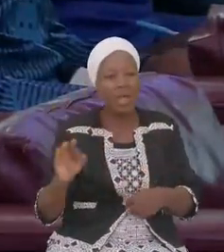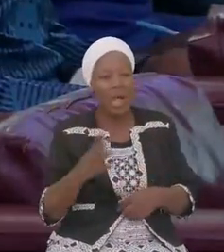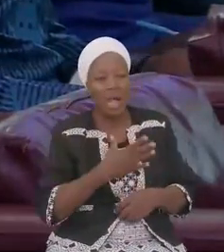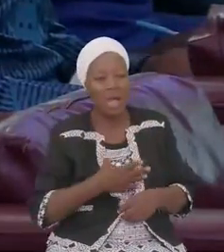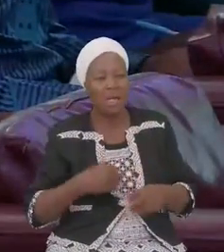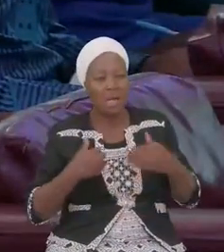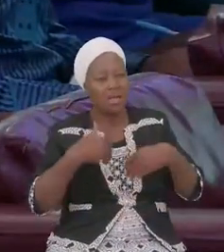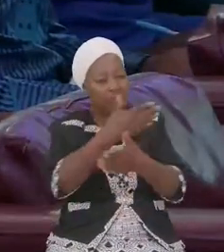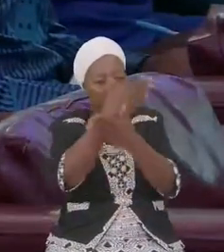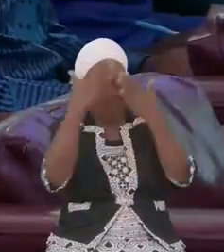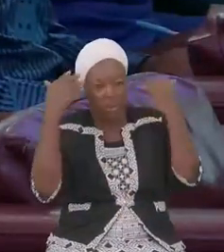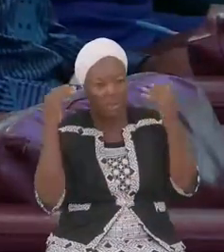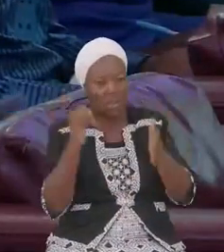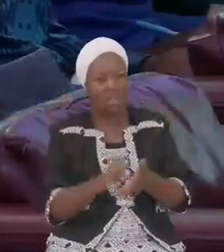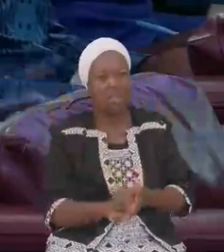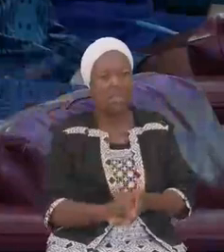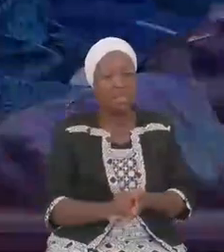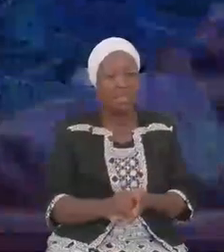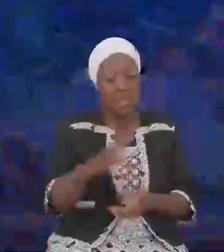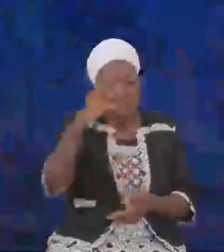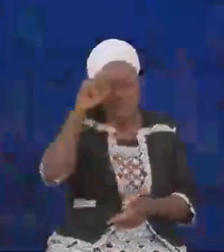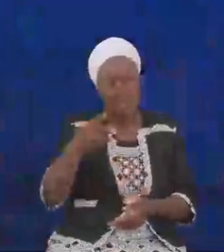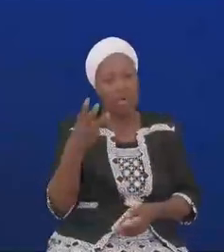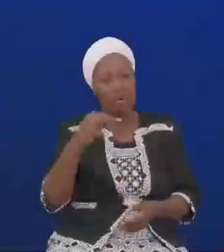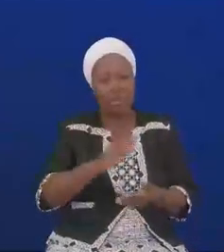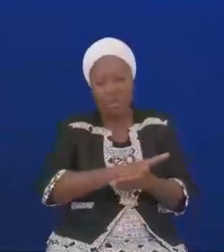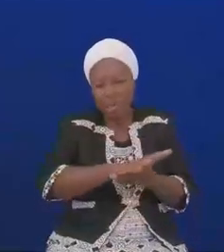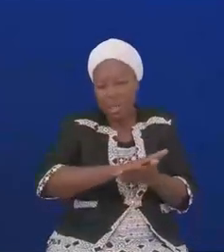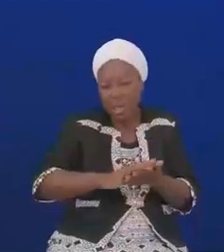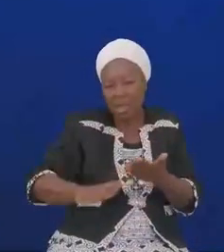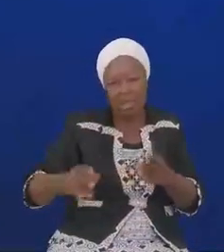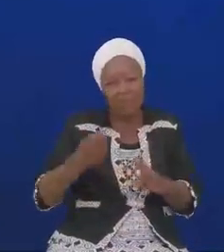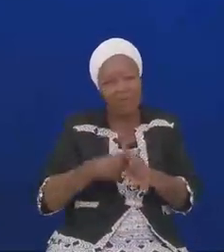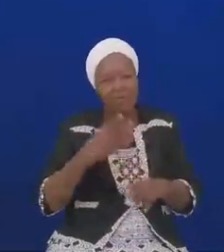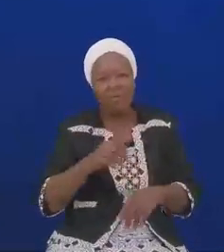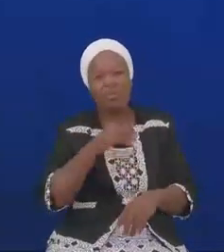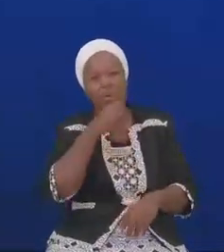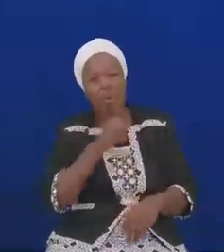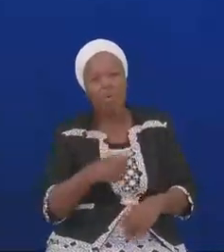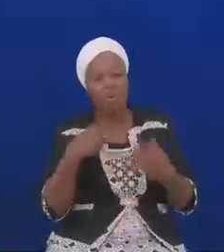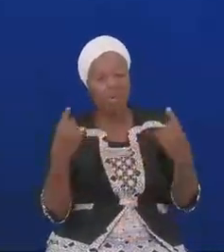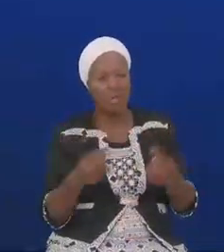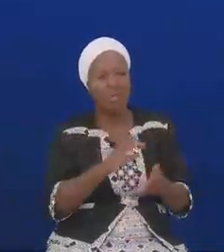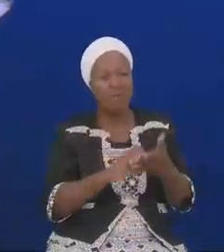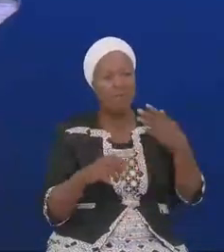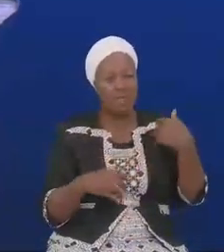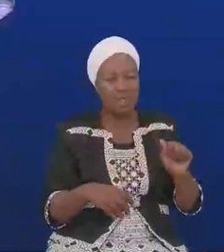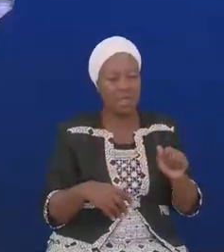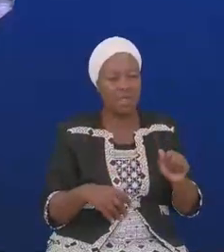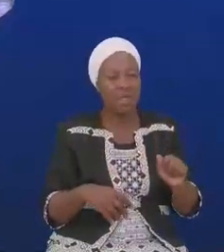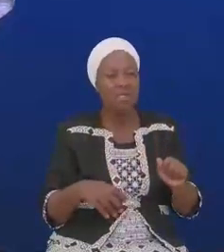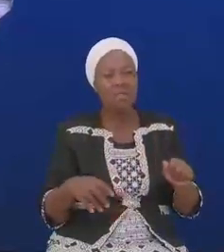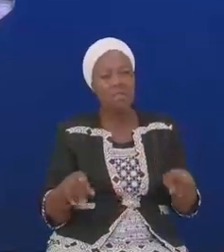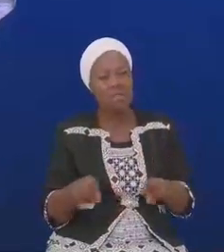mis en oubli la purification de ses anciens péchés. Et le verset 10 dit, c'est